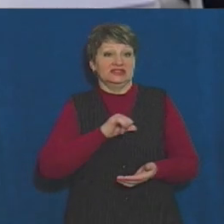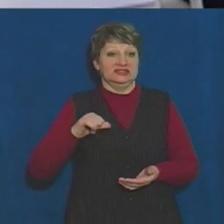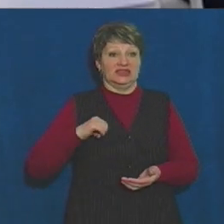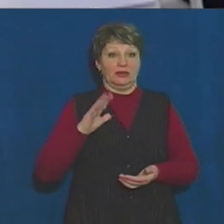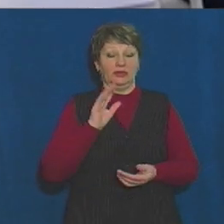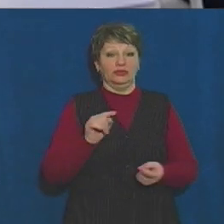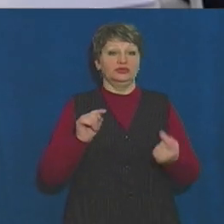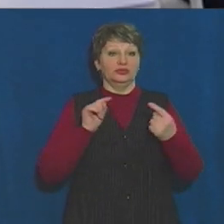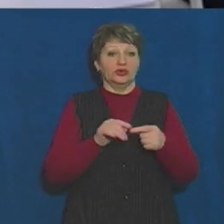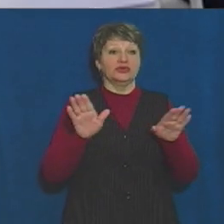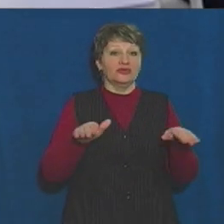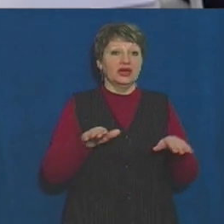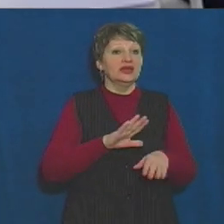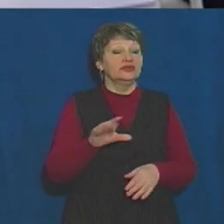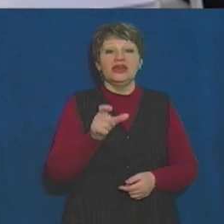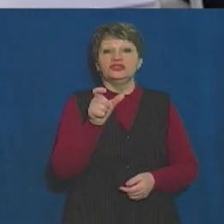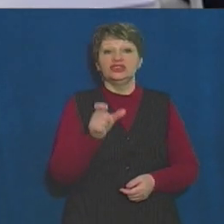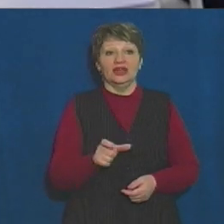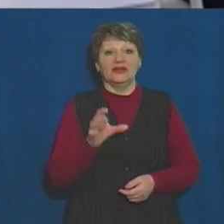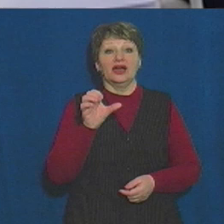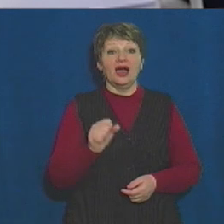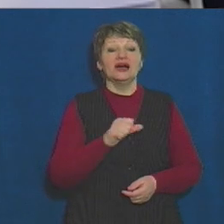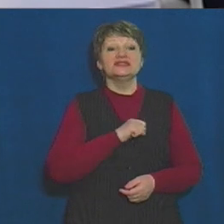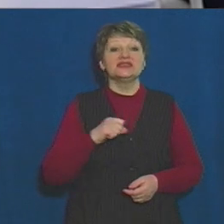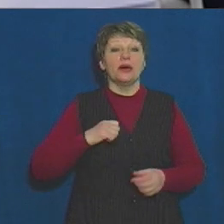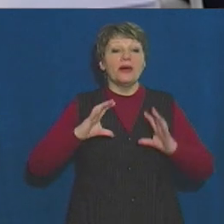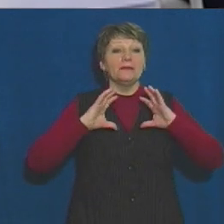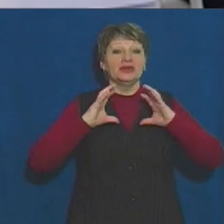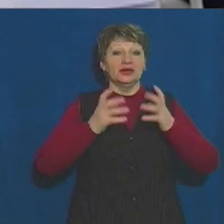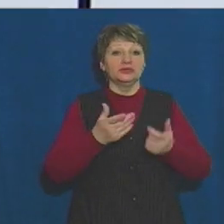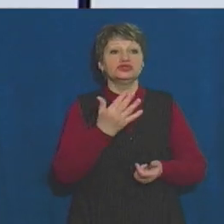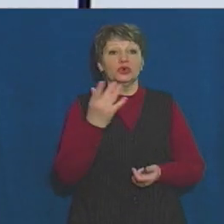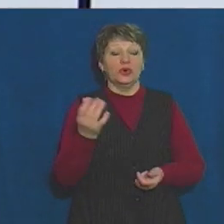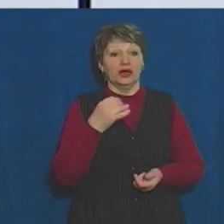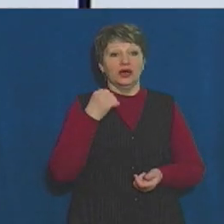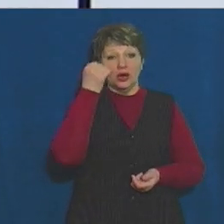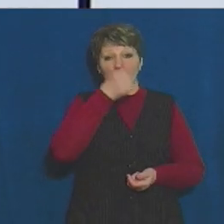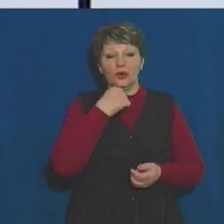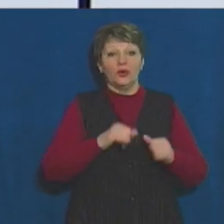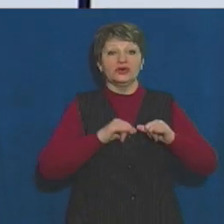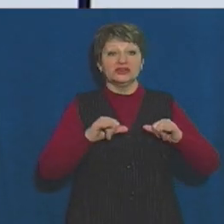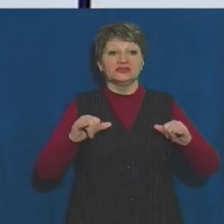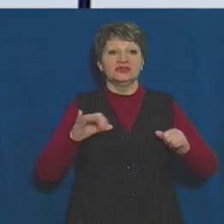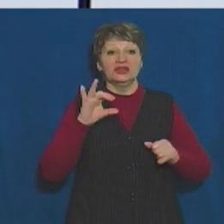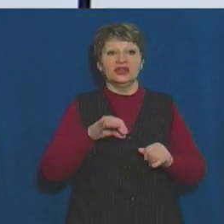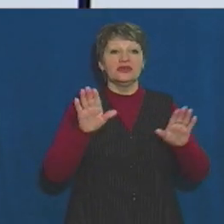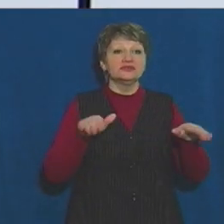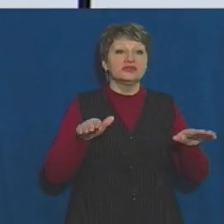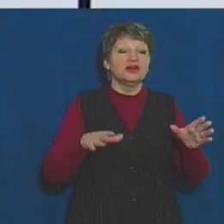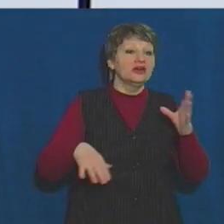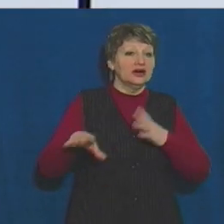Не людина повинна боротися, а бореться з ними. Наша планета, дивіться, вже стільки років розвивається, і той шкідник, короїд був весь